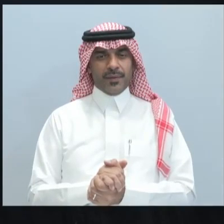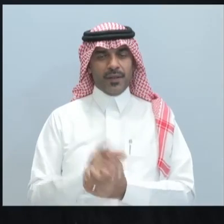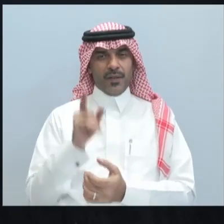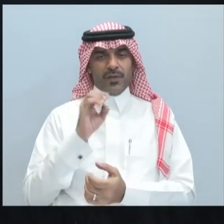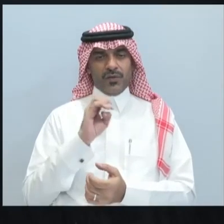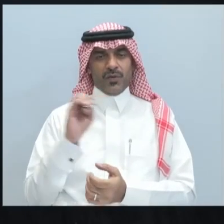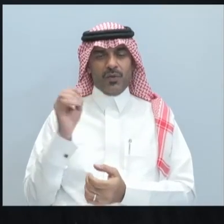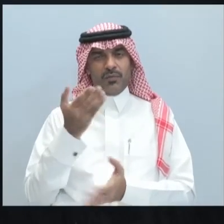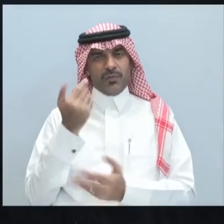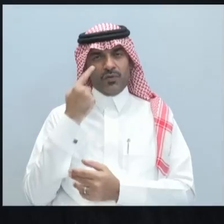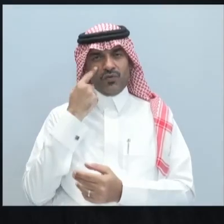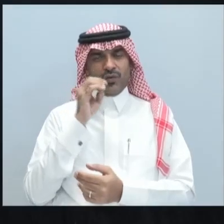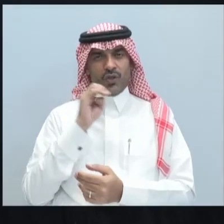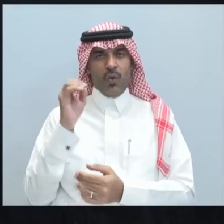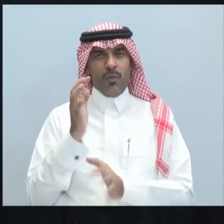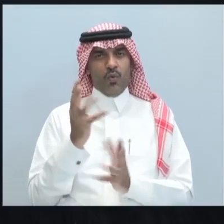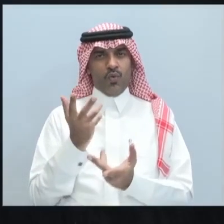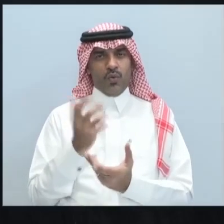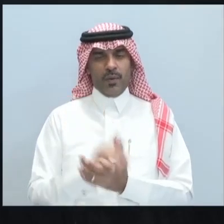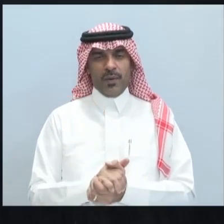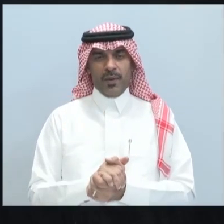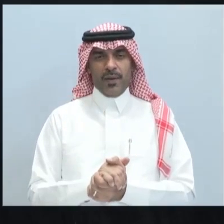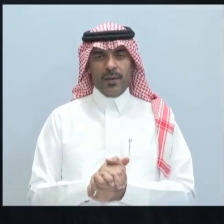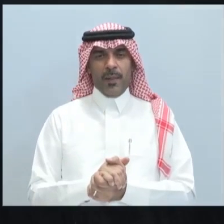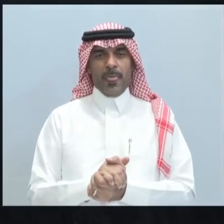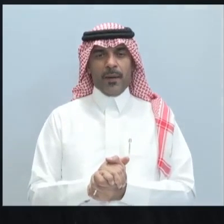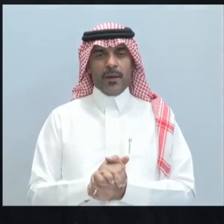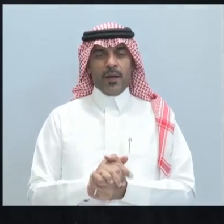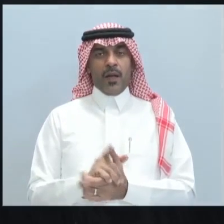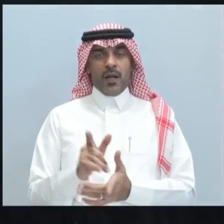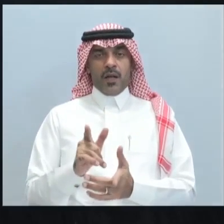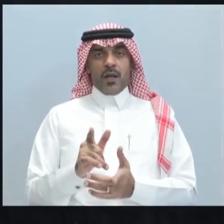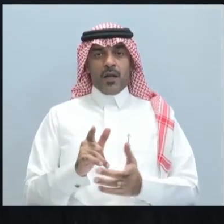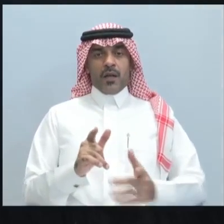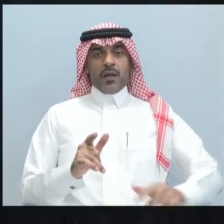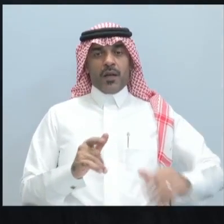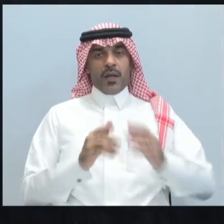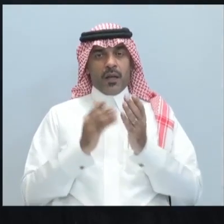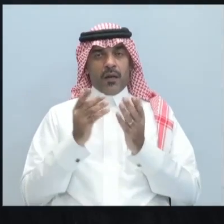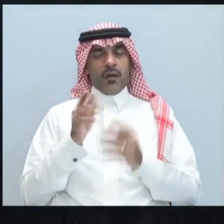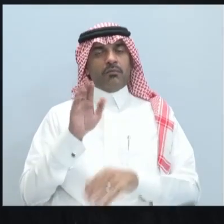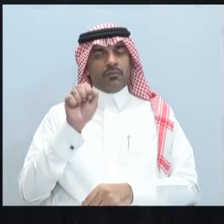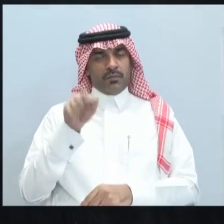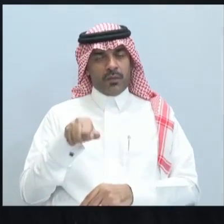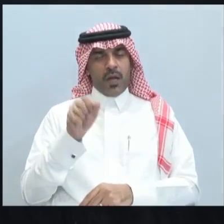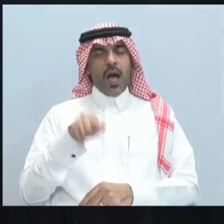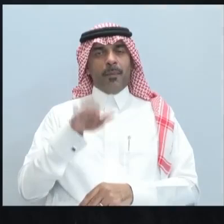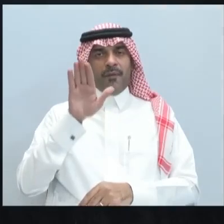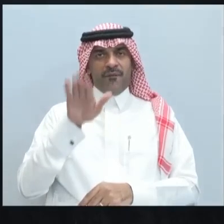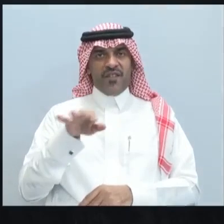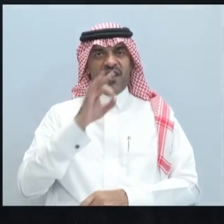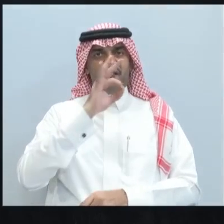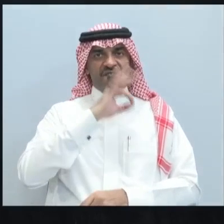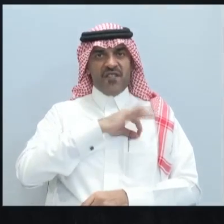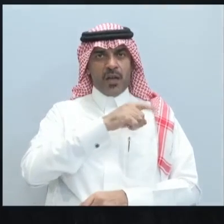هيا بنا نكتشف الاجابه تفيدني نعم هناك فائده من وراء دراسه